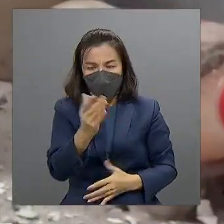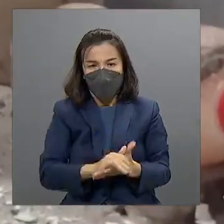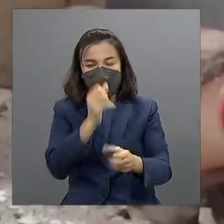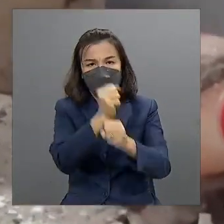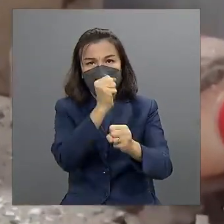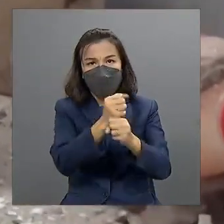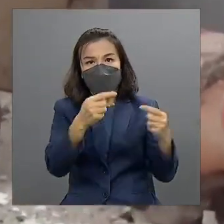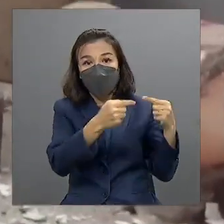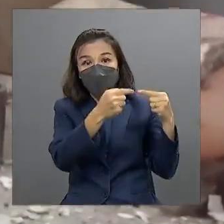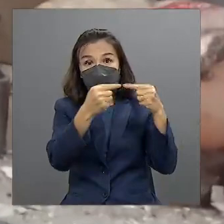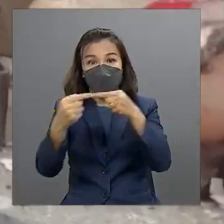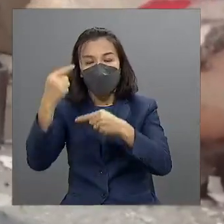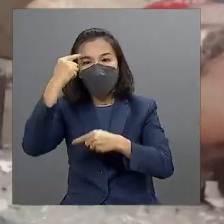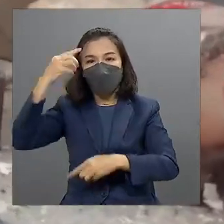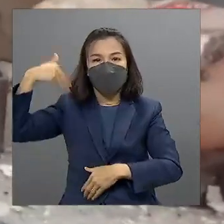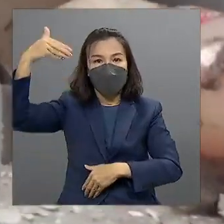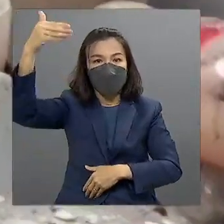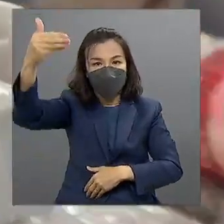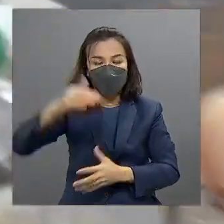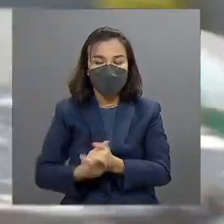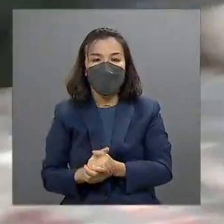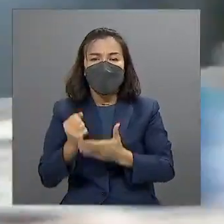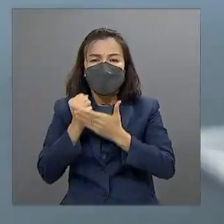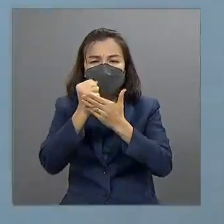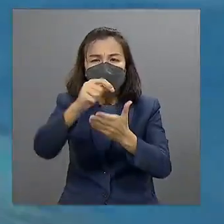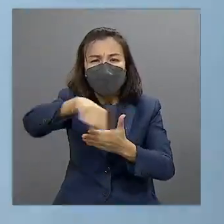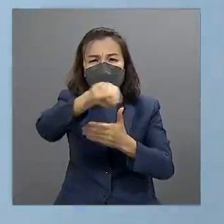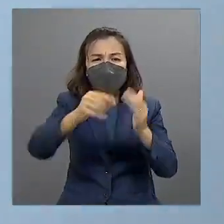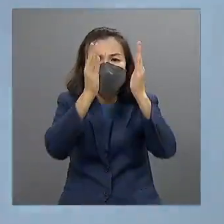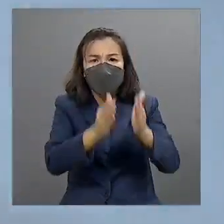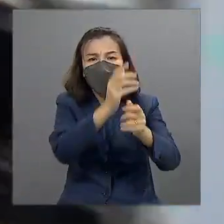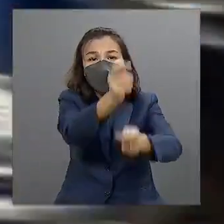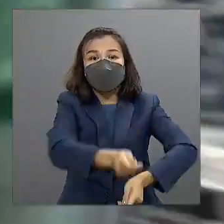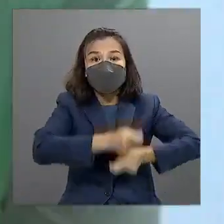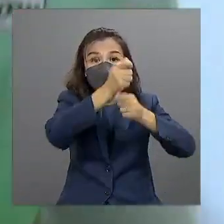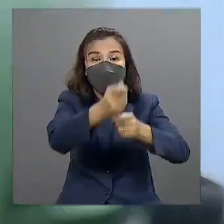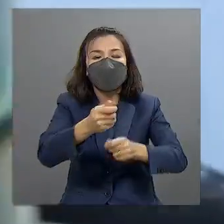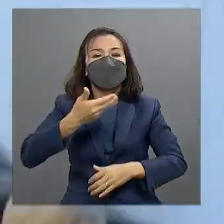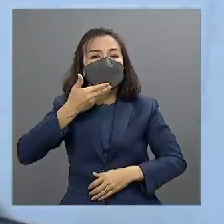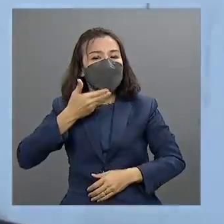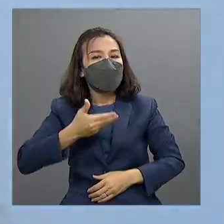อย่างถาวรต่อไป